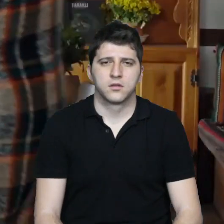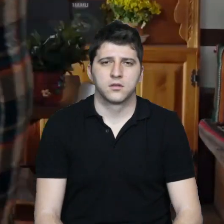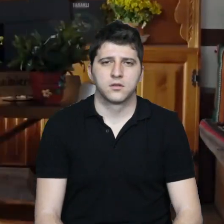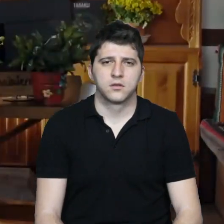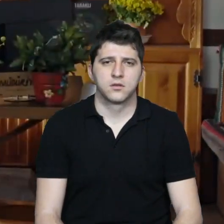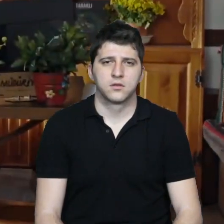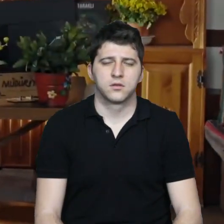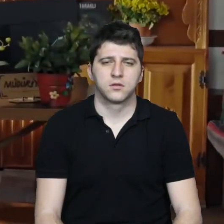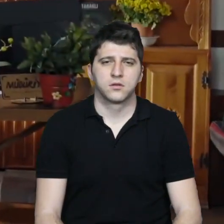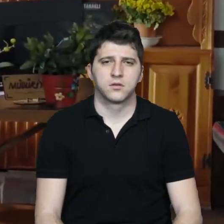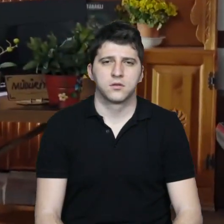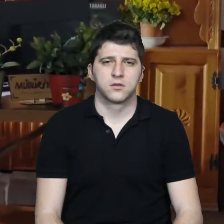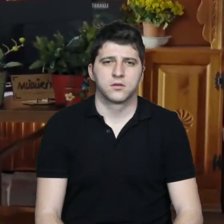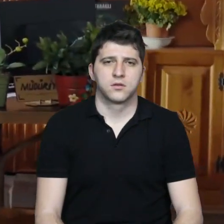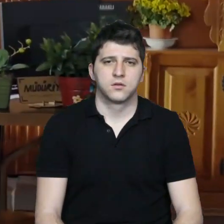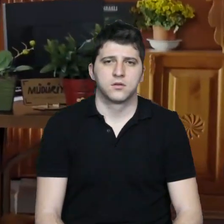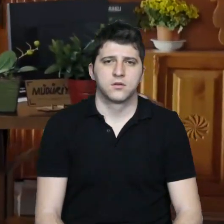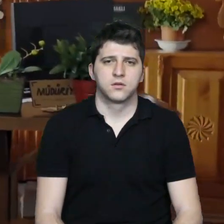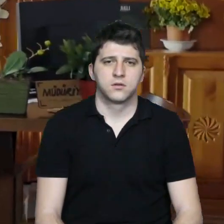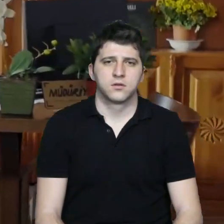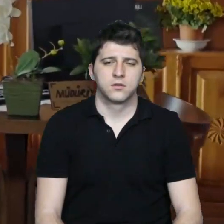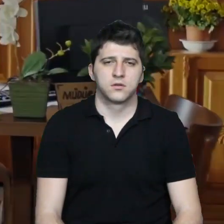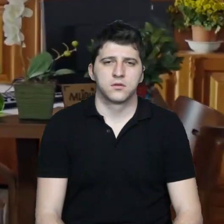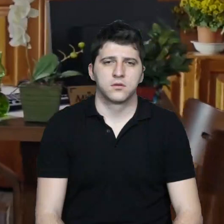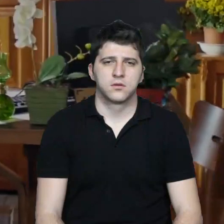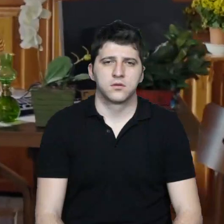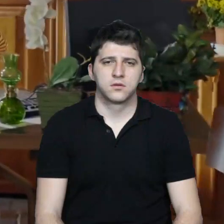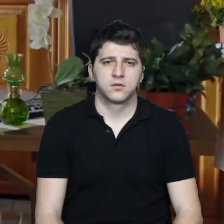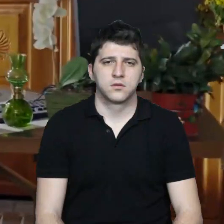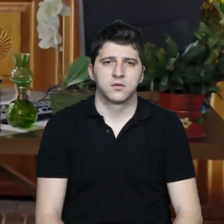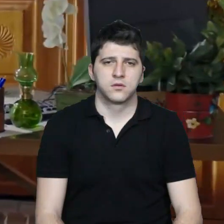Aysu masanın karşısındaki ahşap sandalyeye geçti. Alev gülümsüyor.